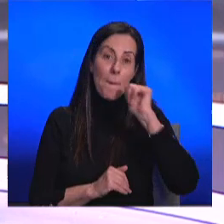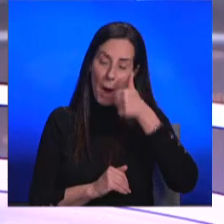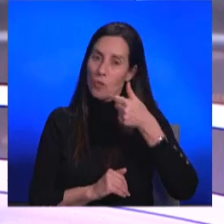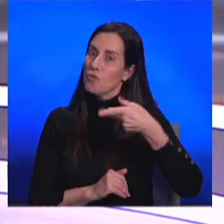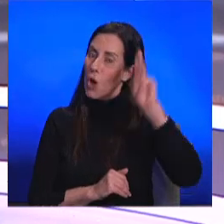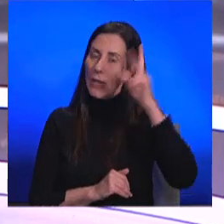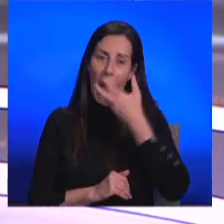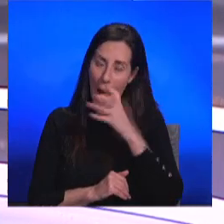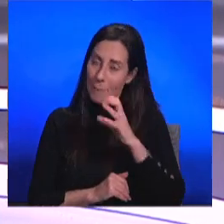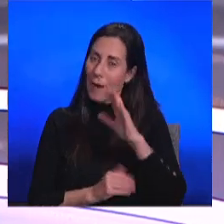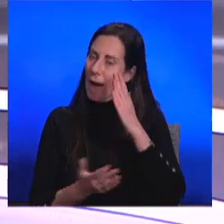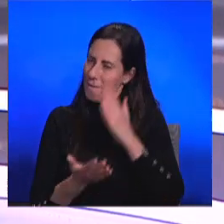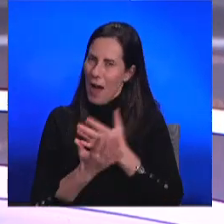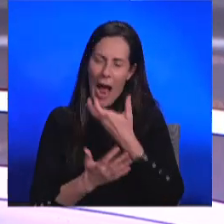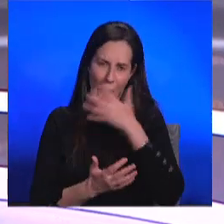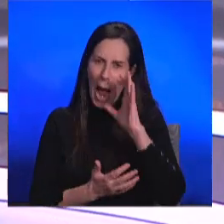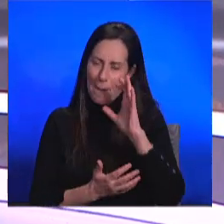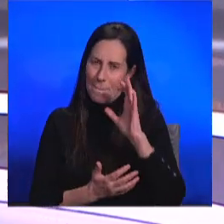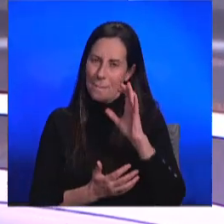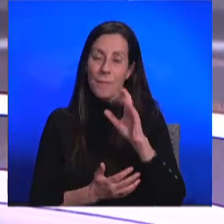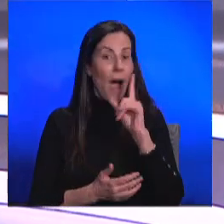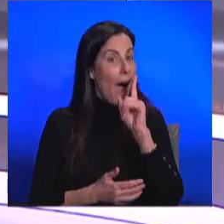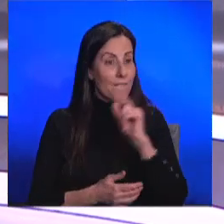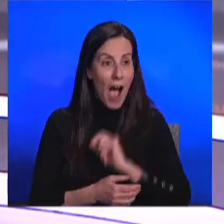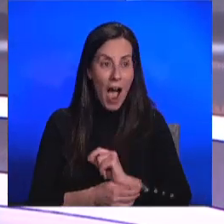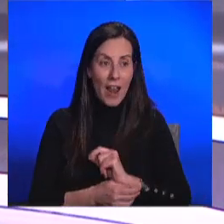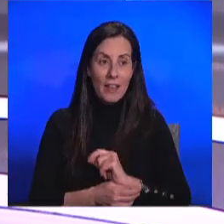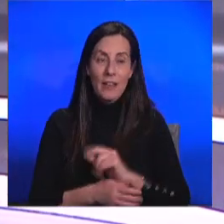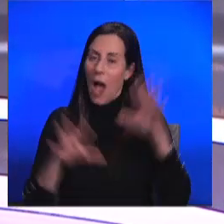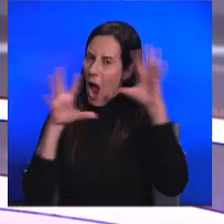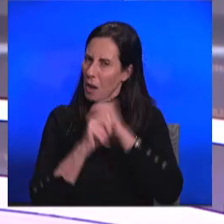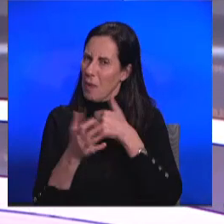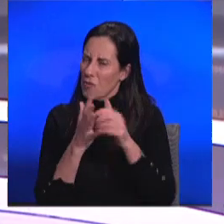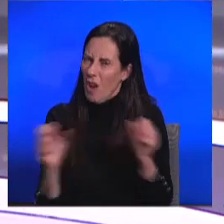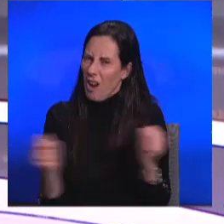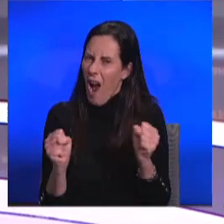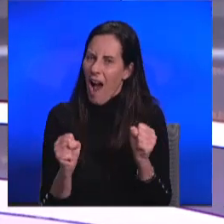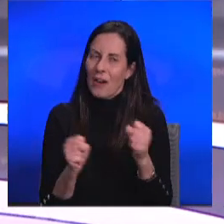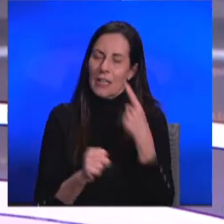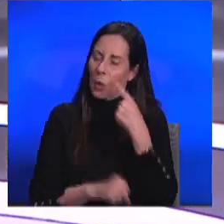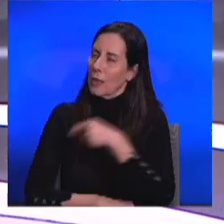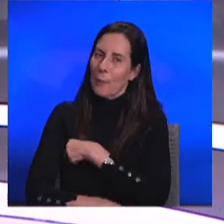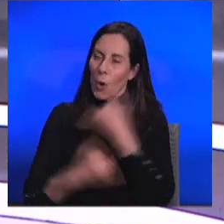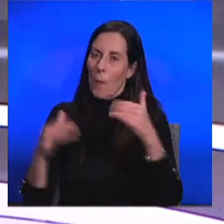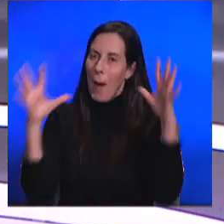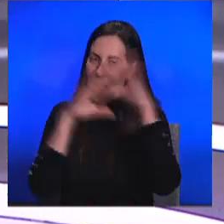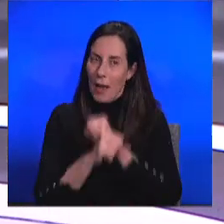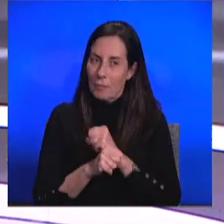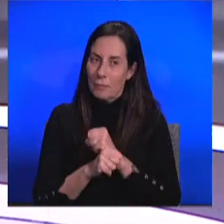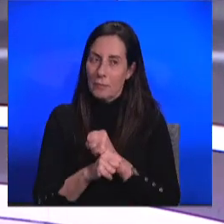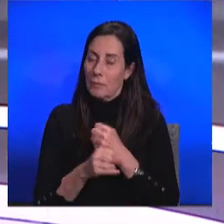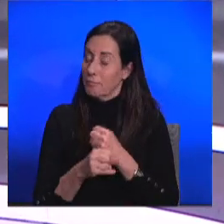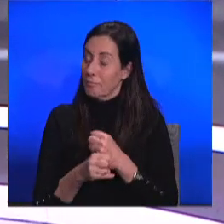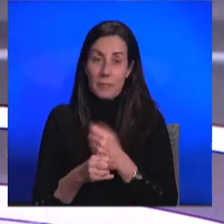עוד התחממות וכבר יעשה חם מהרגיל, אבל הלילות ממשיכים להיות קרים. תראו את הטמפרטורות הלילה, אין כאן טעות,